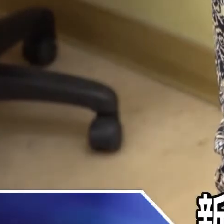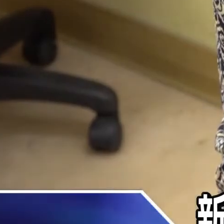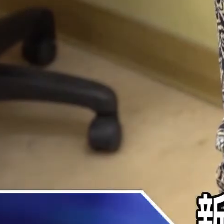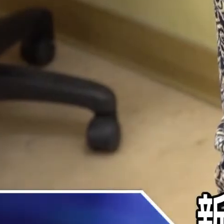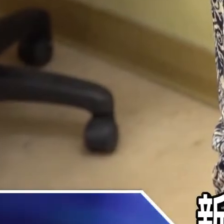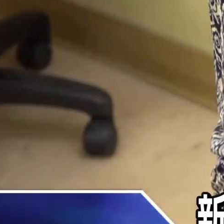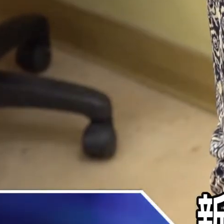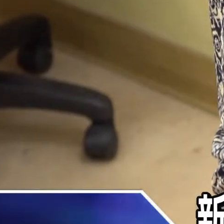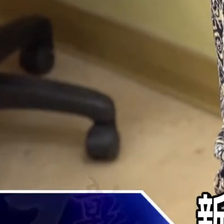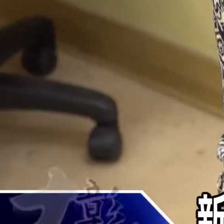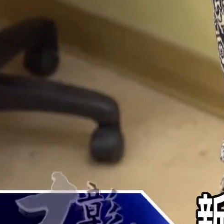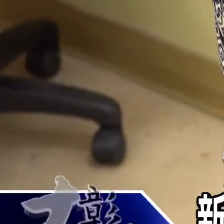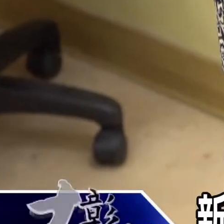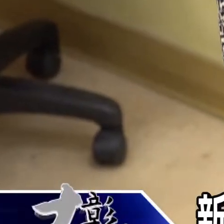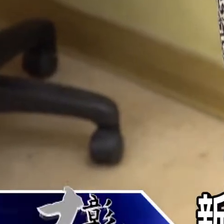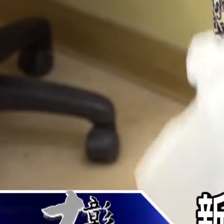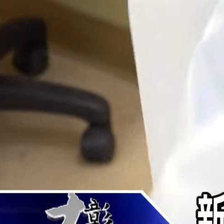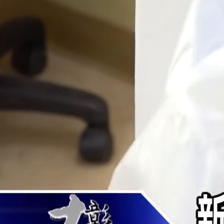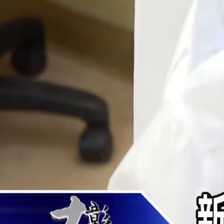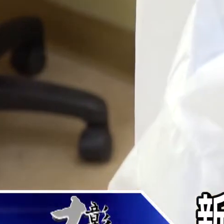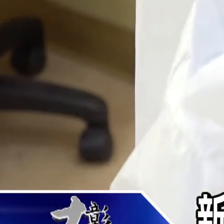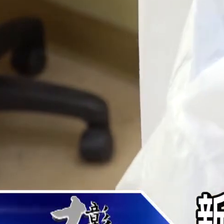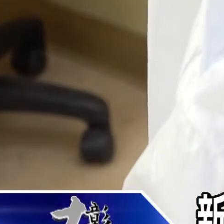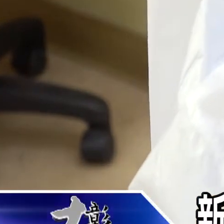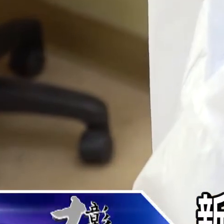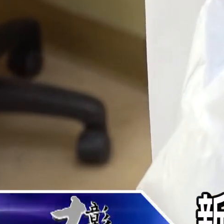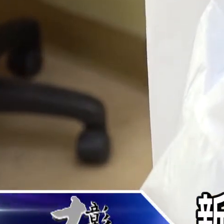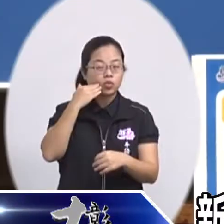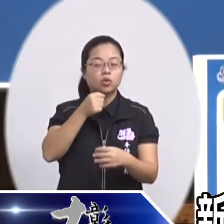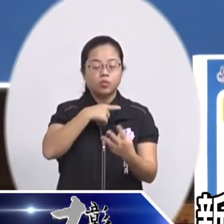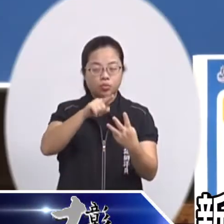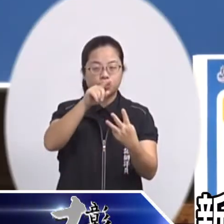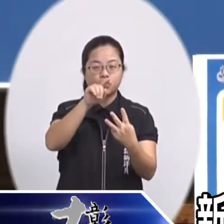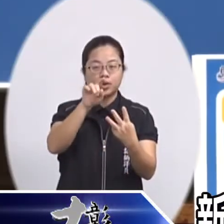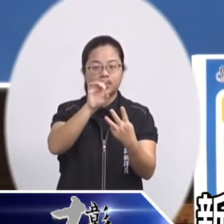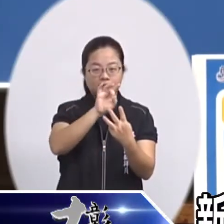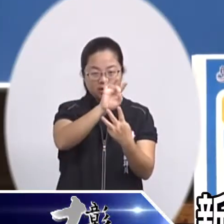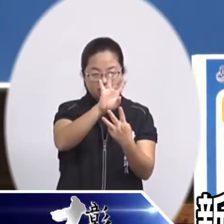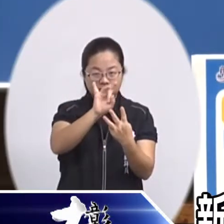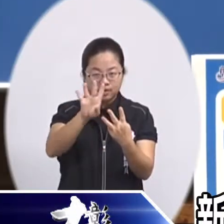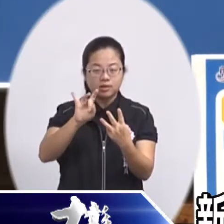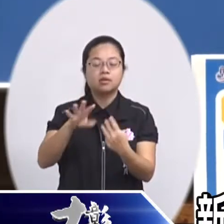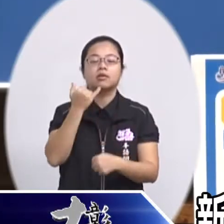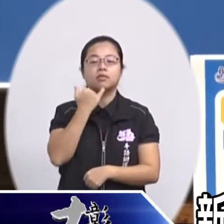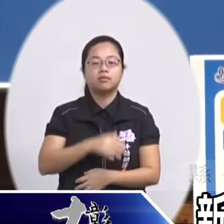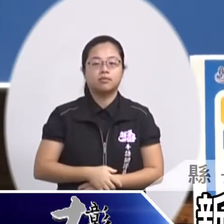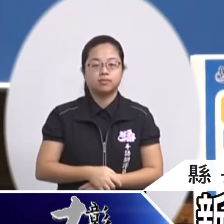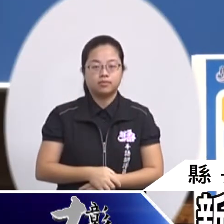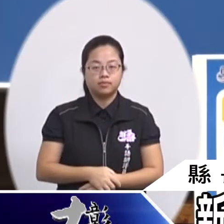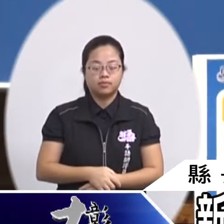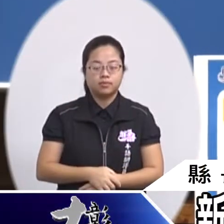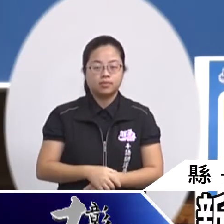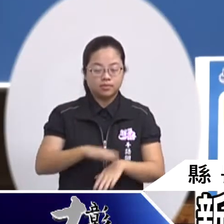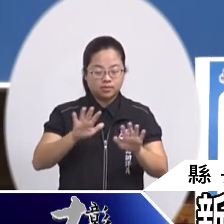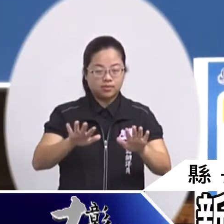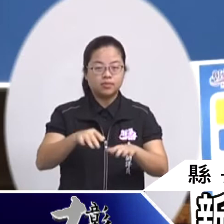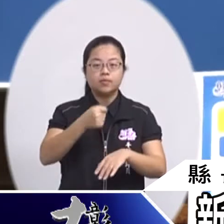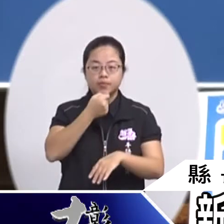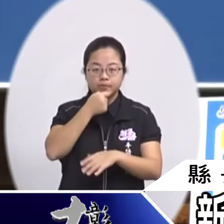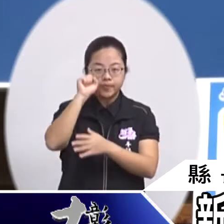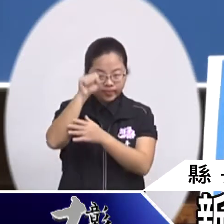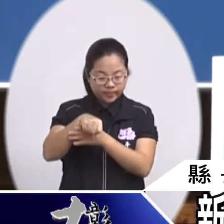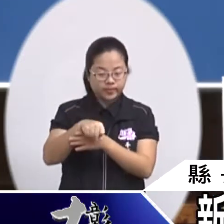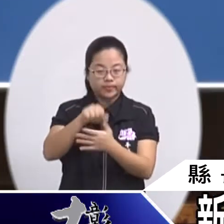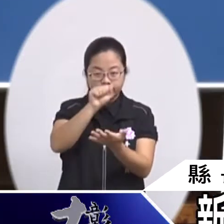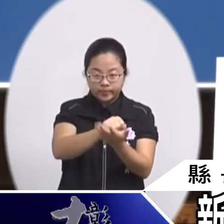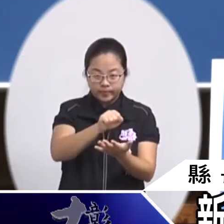知，新加坡疫苗注射意愿登记嘛，搁来开放。 咱今麦搁开始开放，和大家做意愿登记哦。